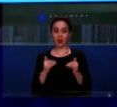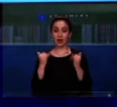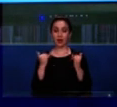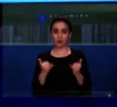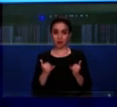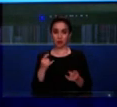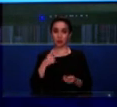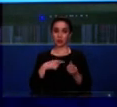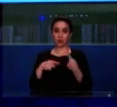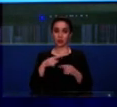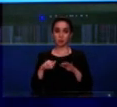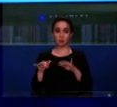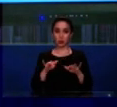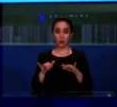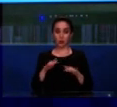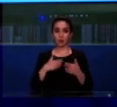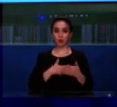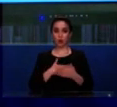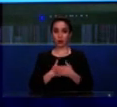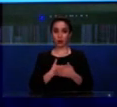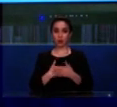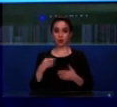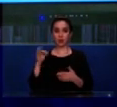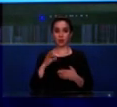aynan tadbirkorlik faoliyati haqida